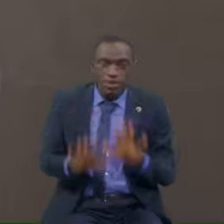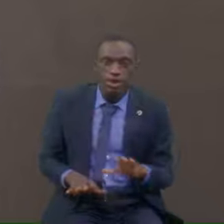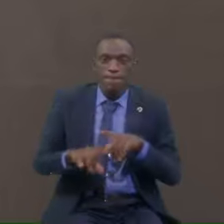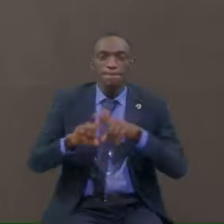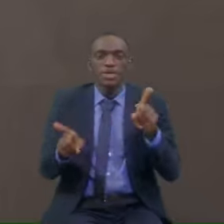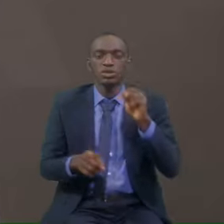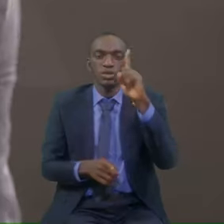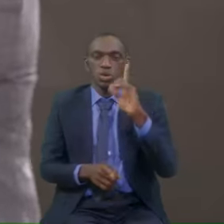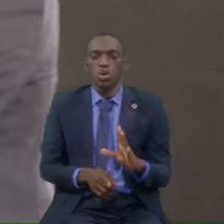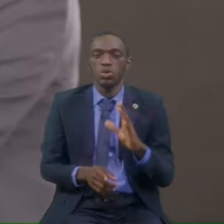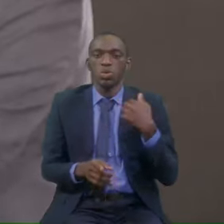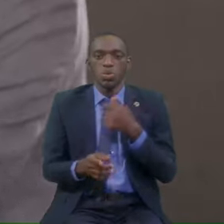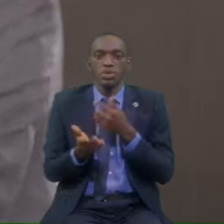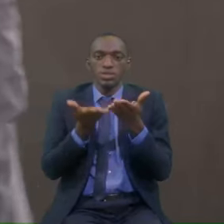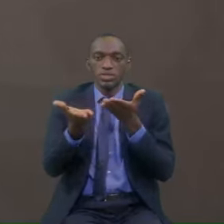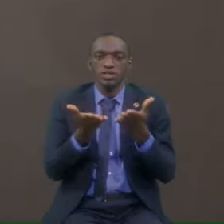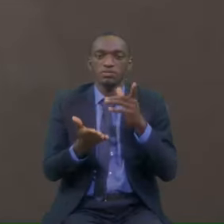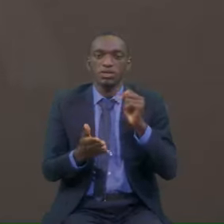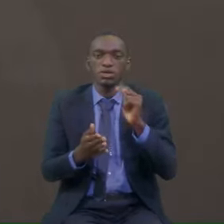Le Dieu qui nous a appelés